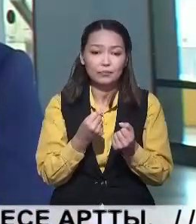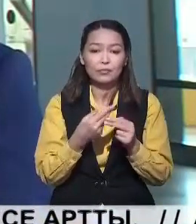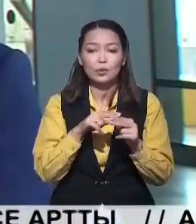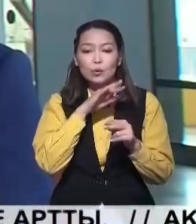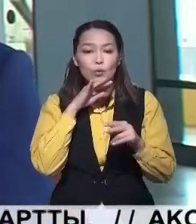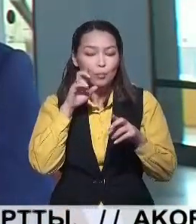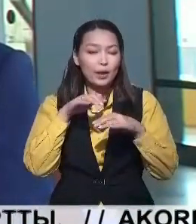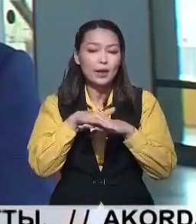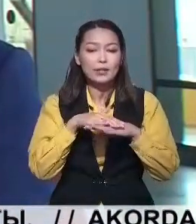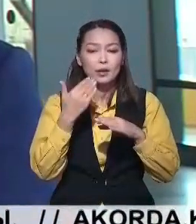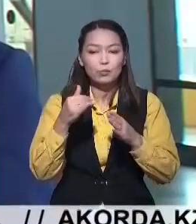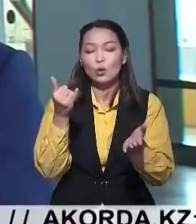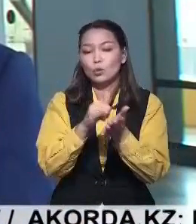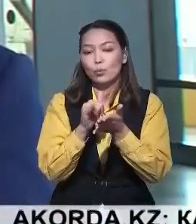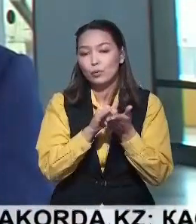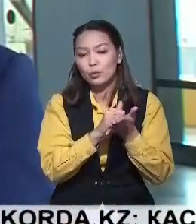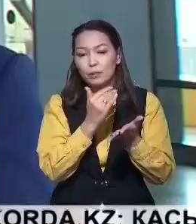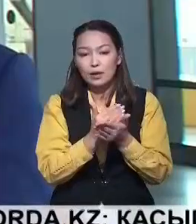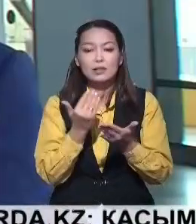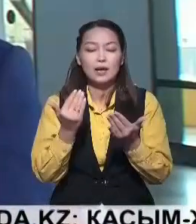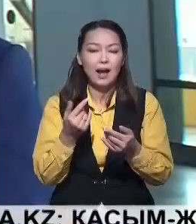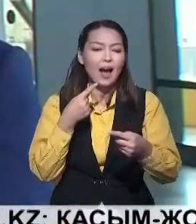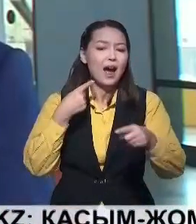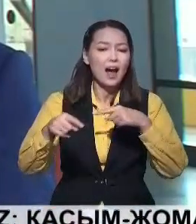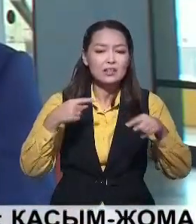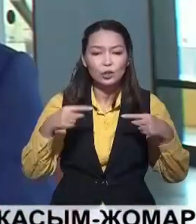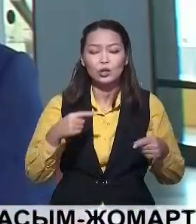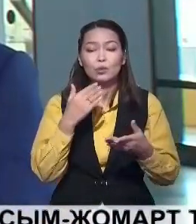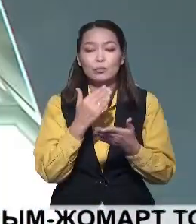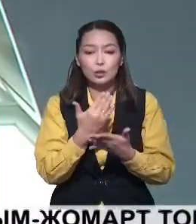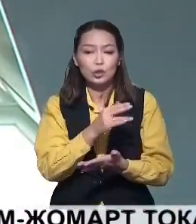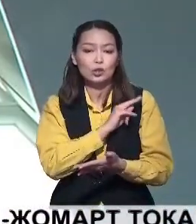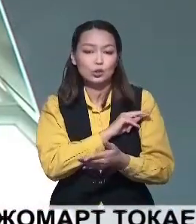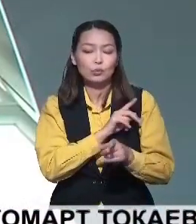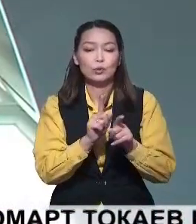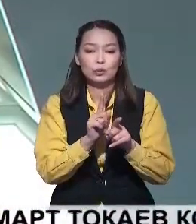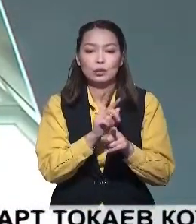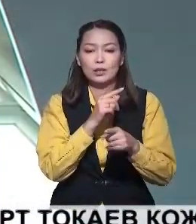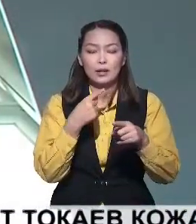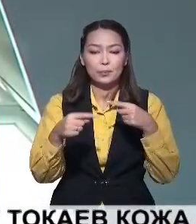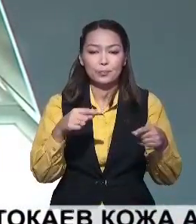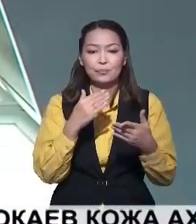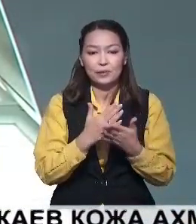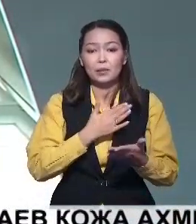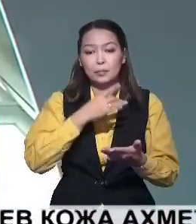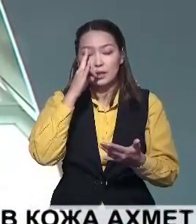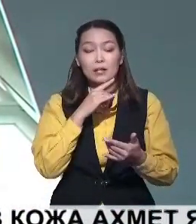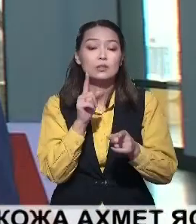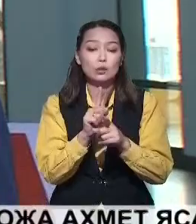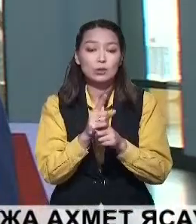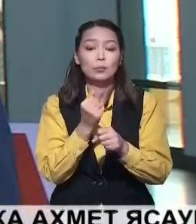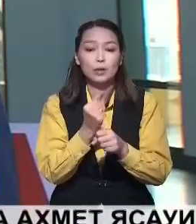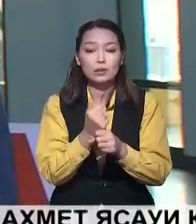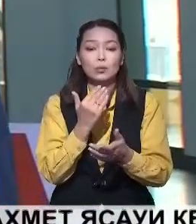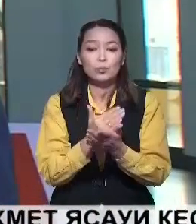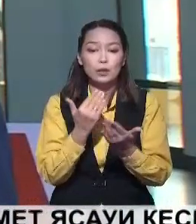өздерінің генераторларын жасап жатыр. Олардың пішіндері әртүрлі, және жұмыс істеу принципі де әртүрлі. Және бізде Қазақстанда жасалған инновациялар бар.